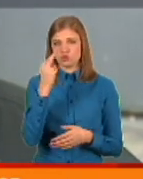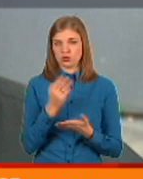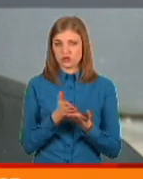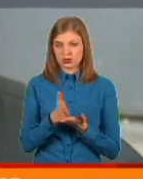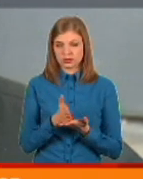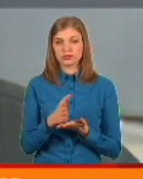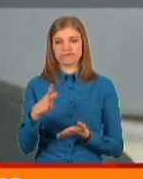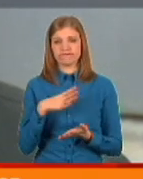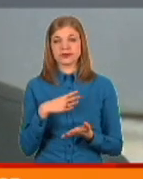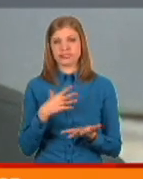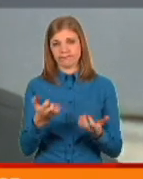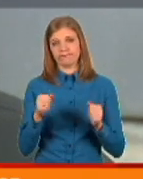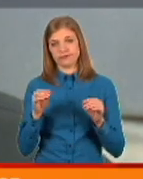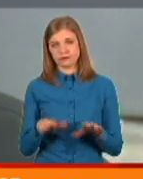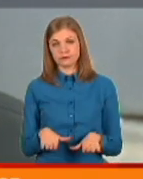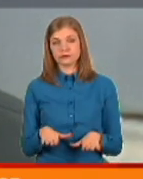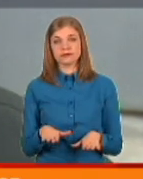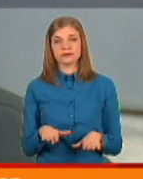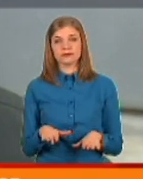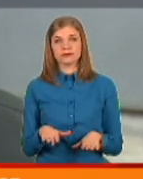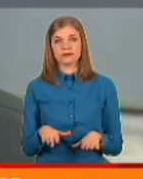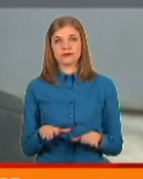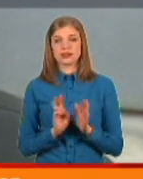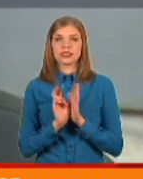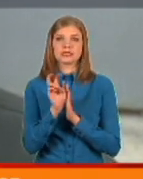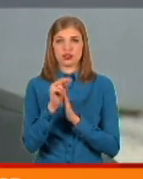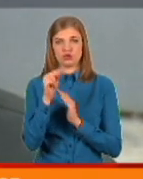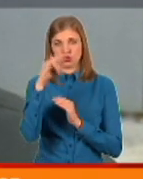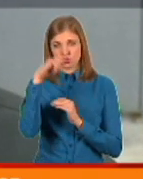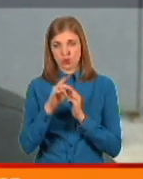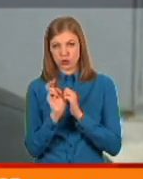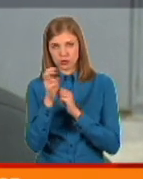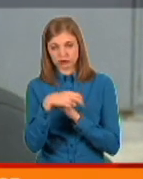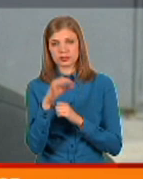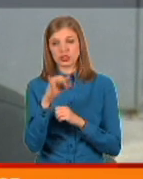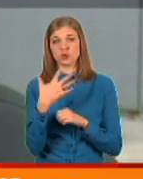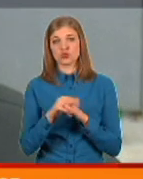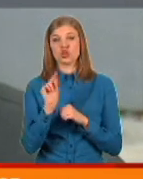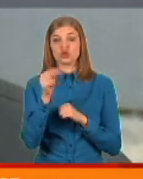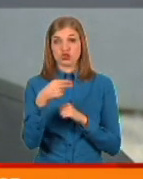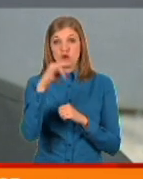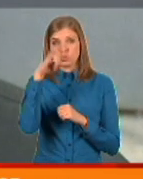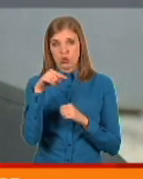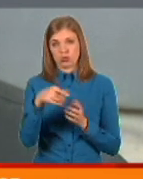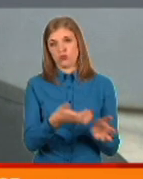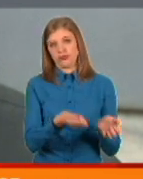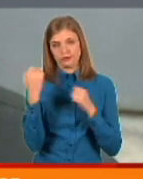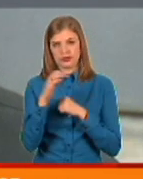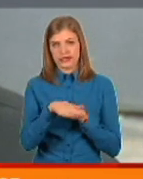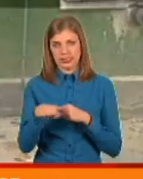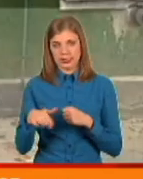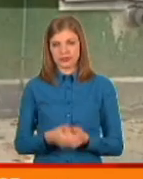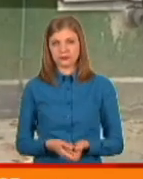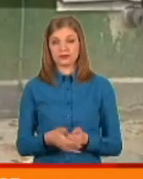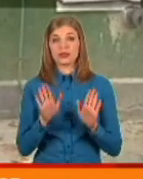служби було прийнято рішення зайти в дом через вікно, і вже через вікно ізималися діти із